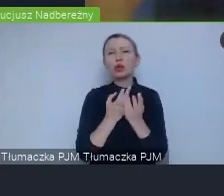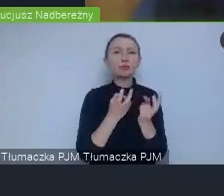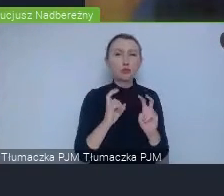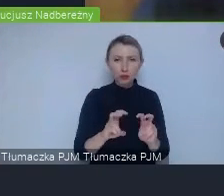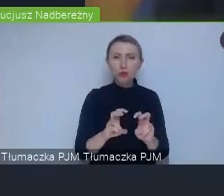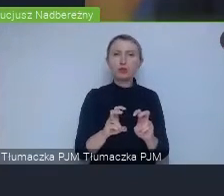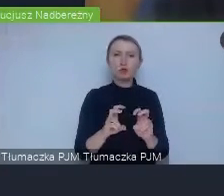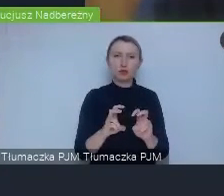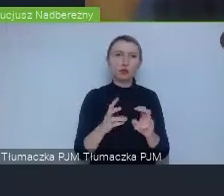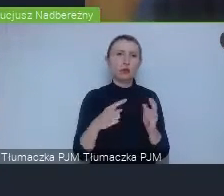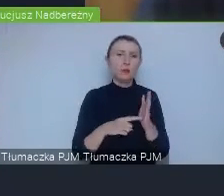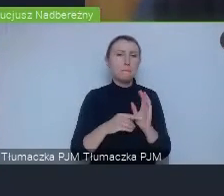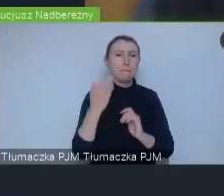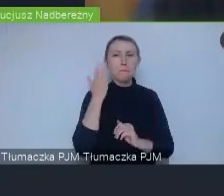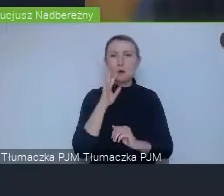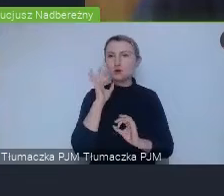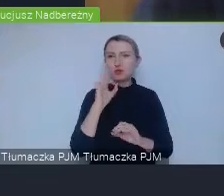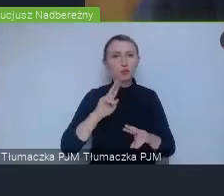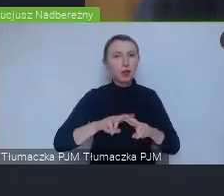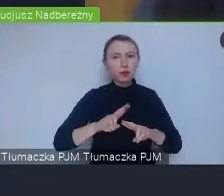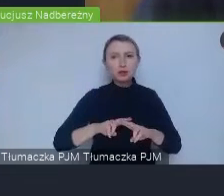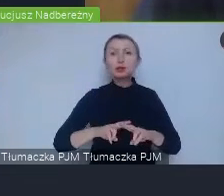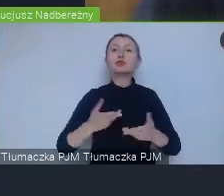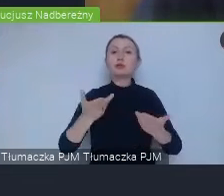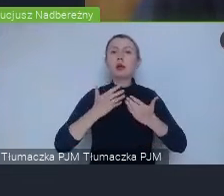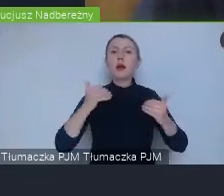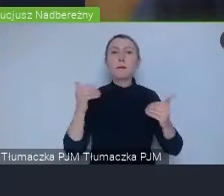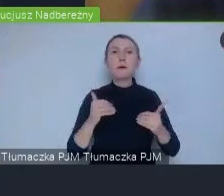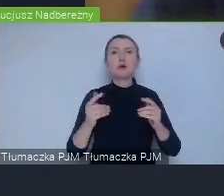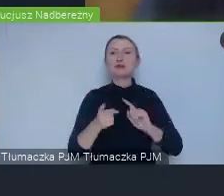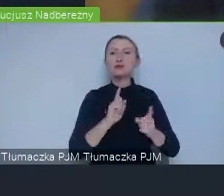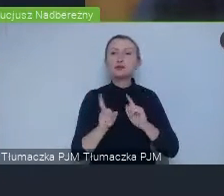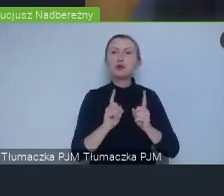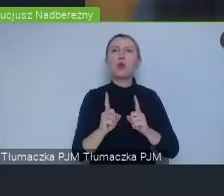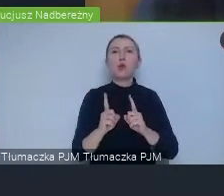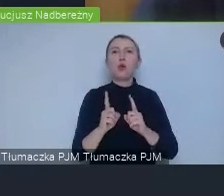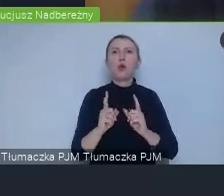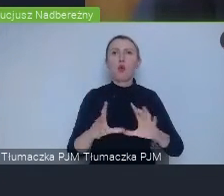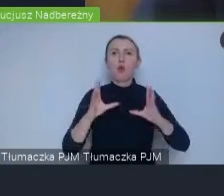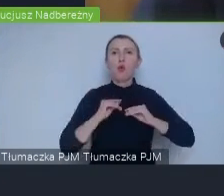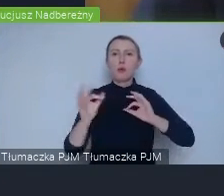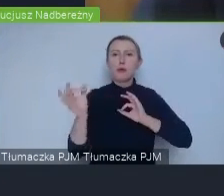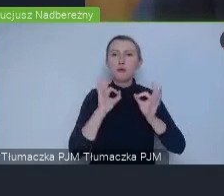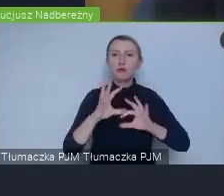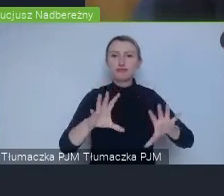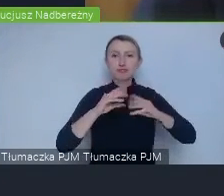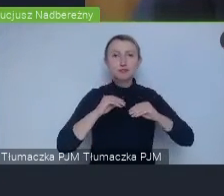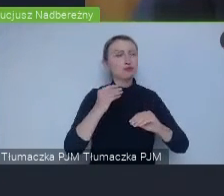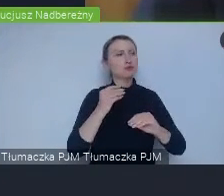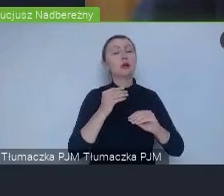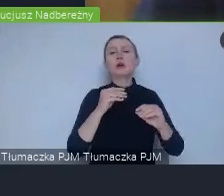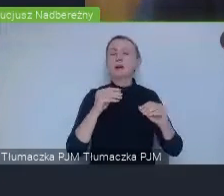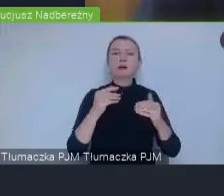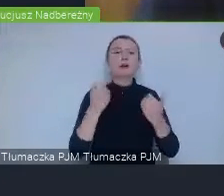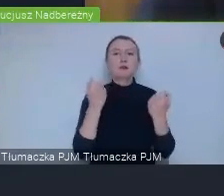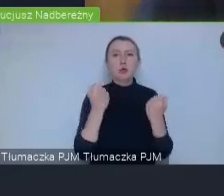to bardzo dobre narzędzie, które pozwala szybko uzyskać dane i ono bardzo mocno